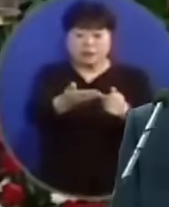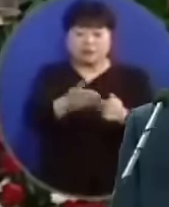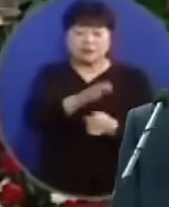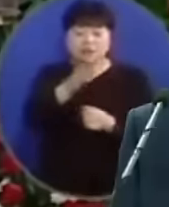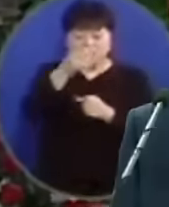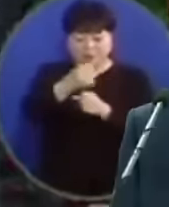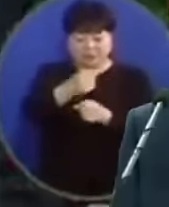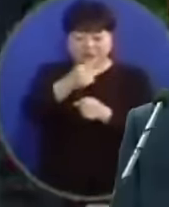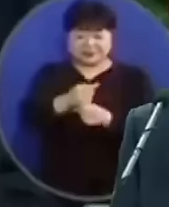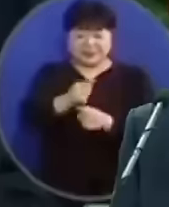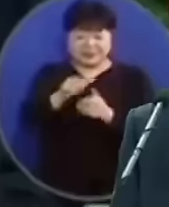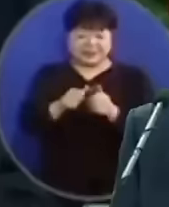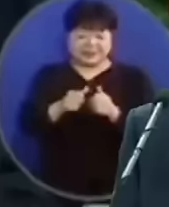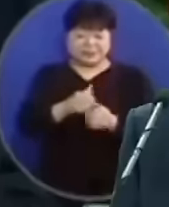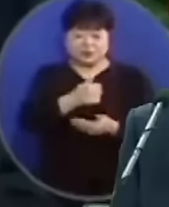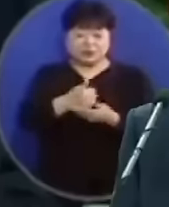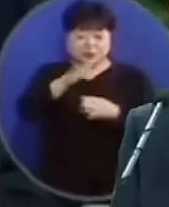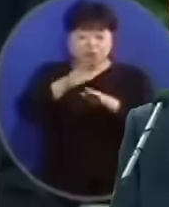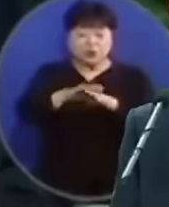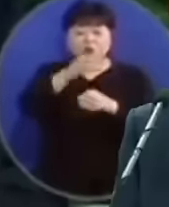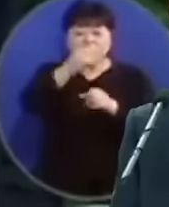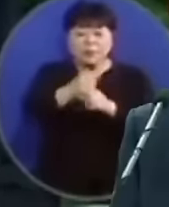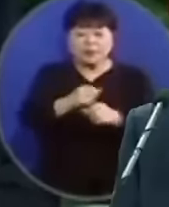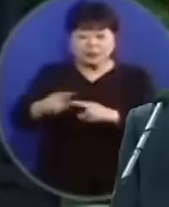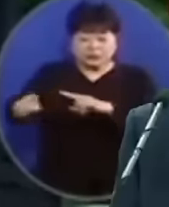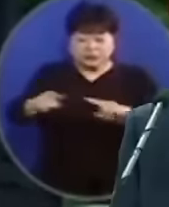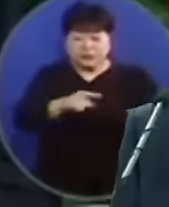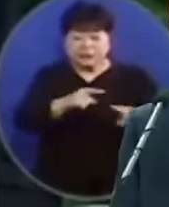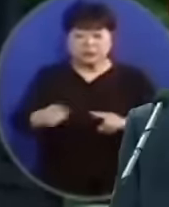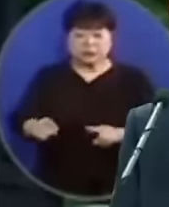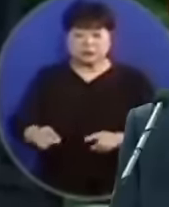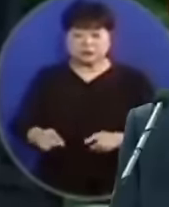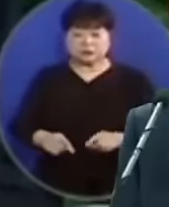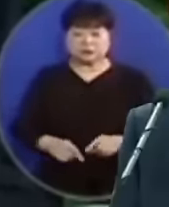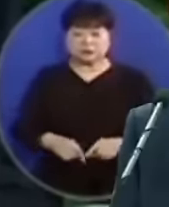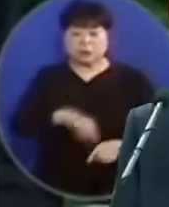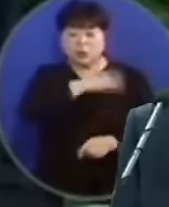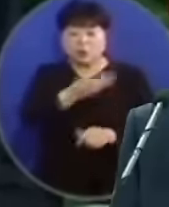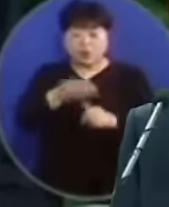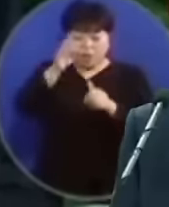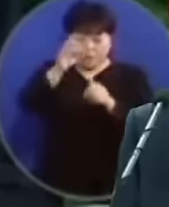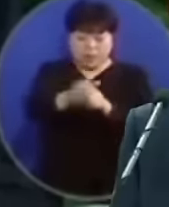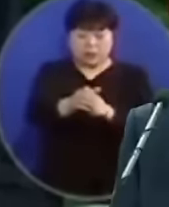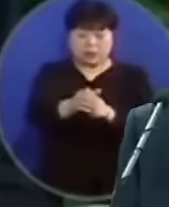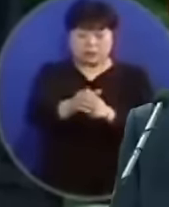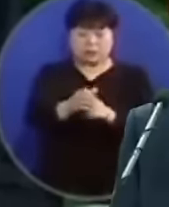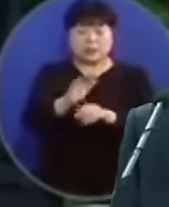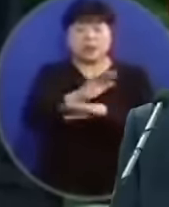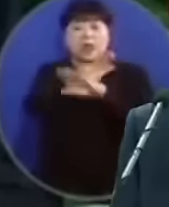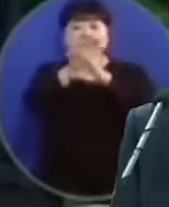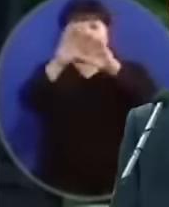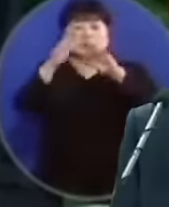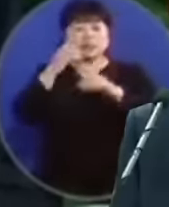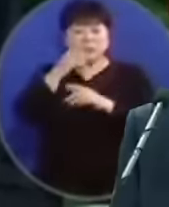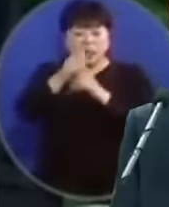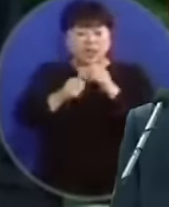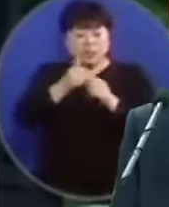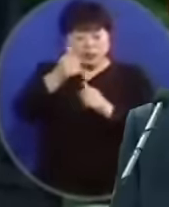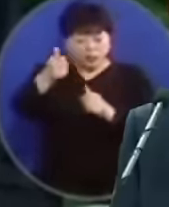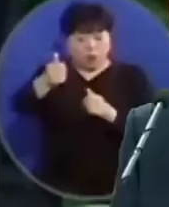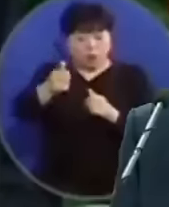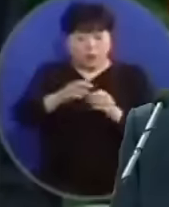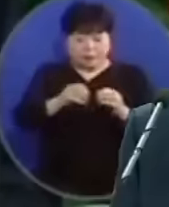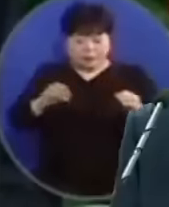우리를 지으셨을 때 하나님께서는 주의 손으로 만든 것을 다스리는 대리권 행사를 주셨습니다. 하늘은 하나님의 것이요 땅은 인생에 주었다고